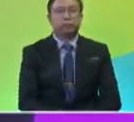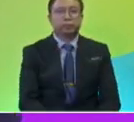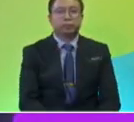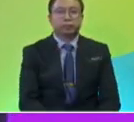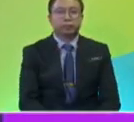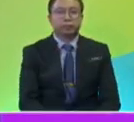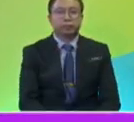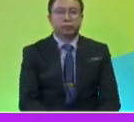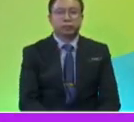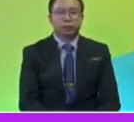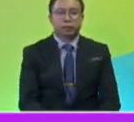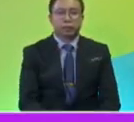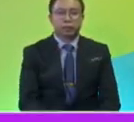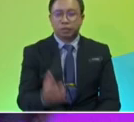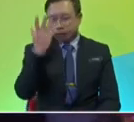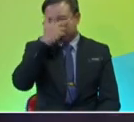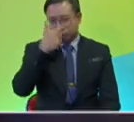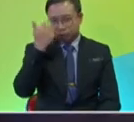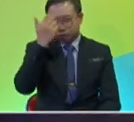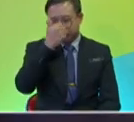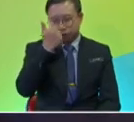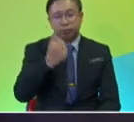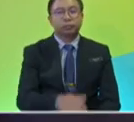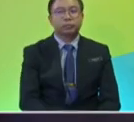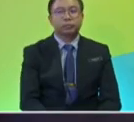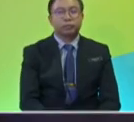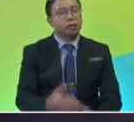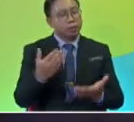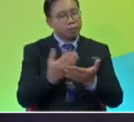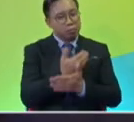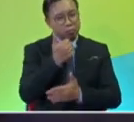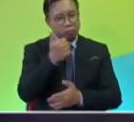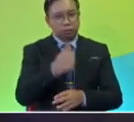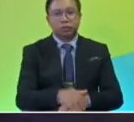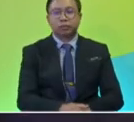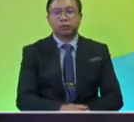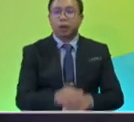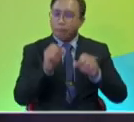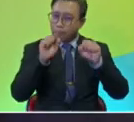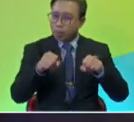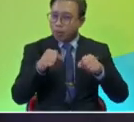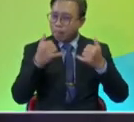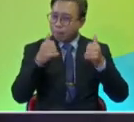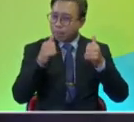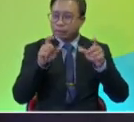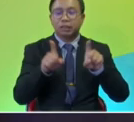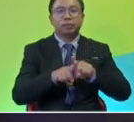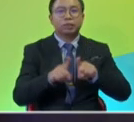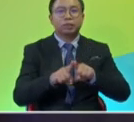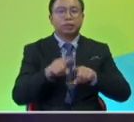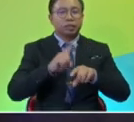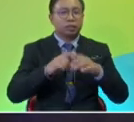Cikgu nak hiaskan dia cantik-cantik ah barulah menarik barulah kita boleh main sama-sama dekat